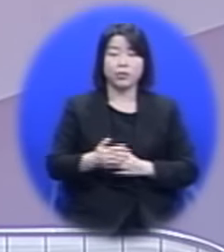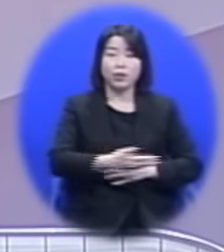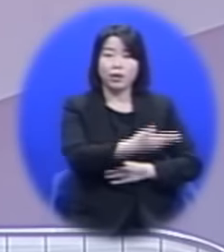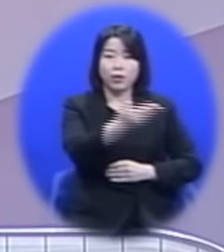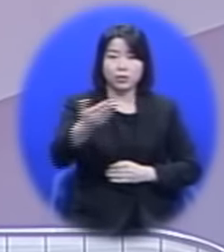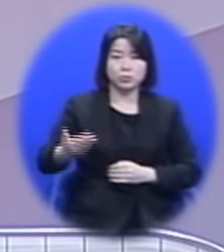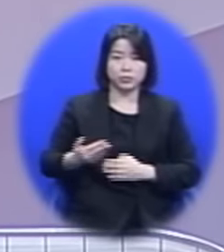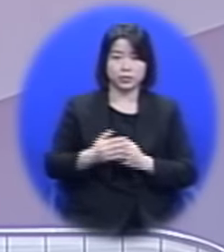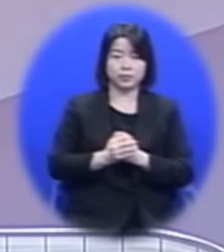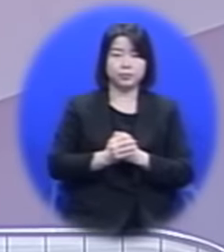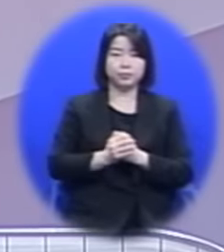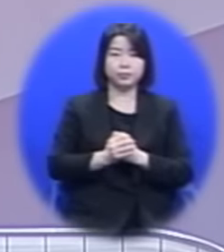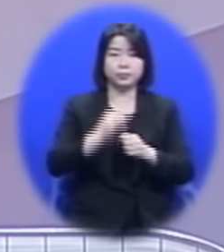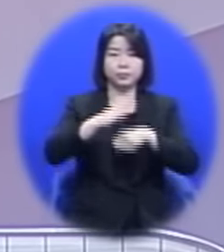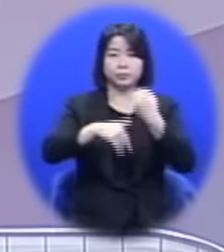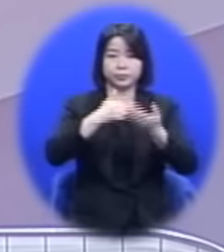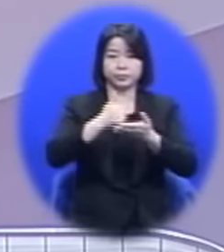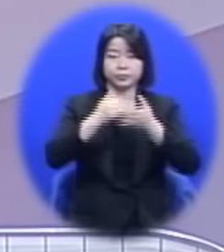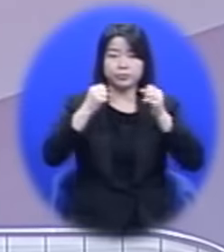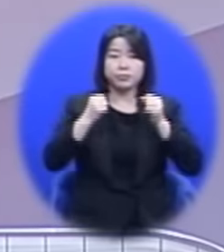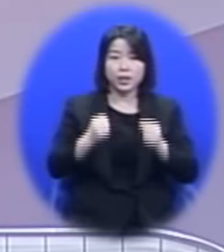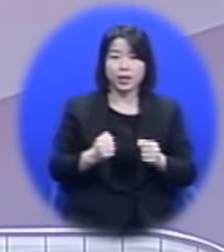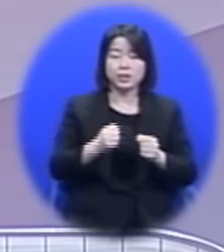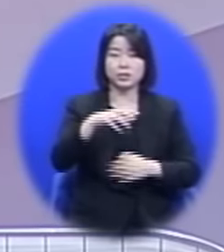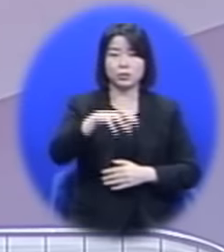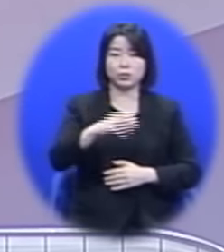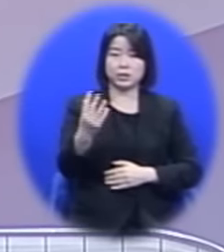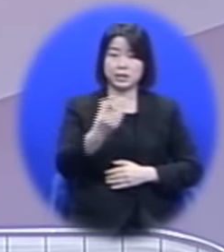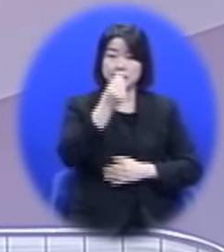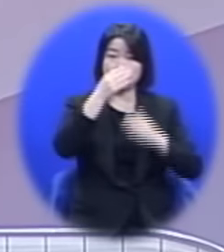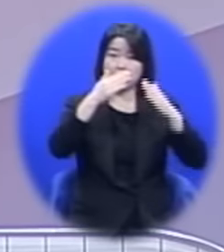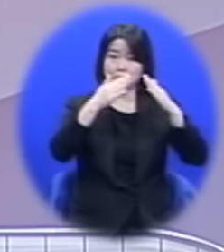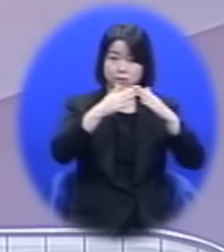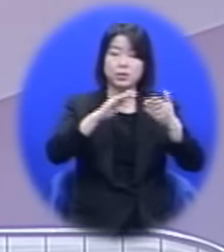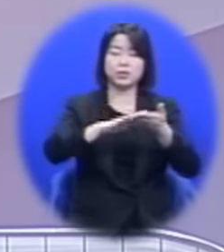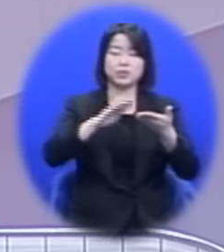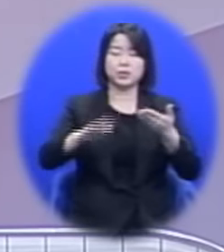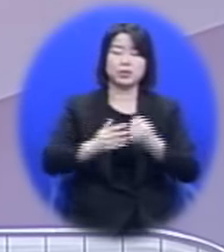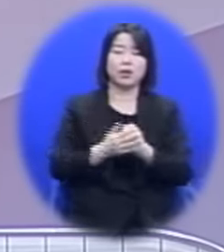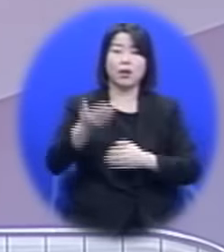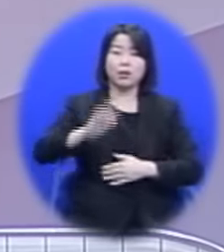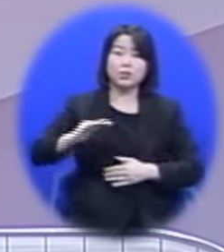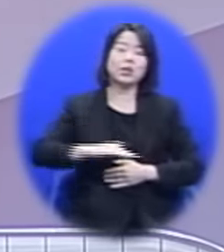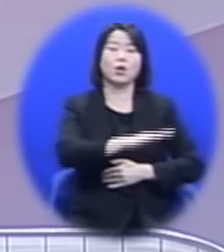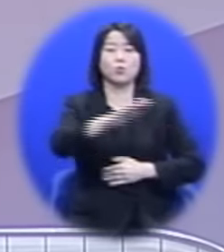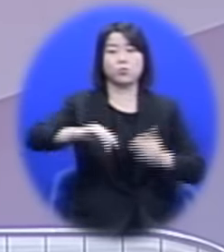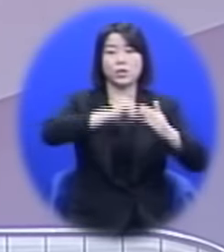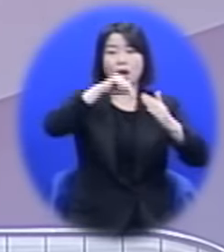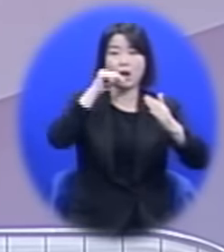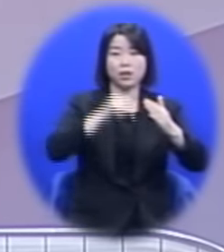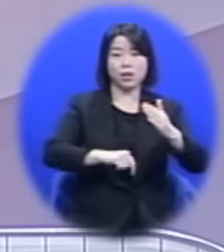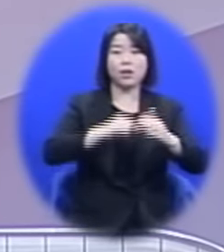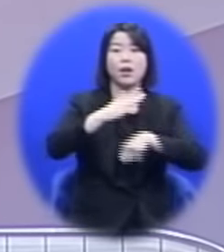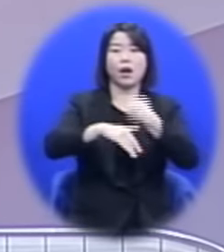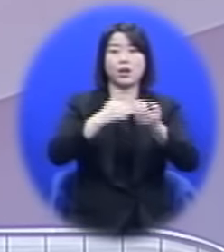여러분, 하나님이 계신 곳이 성전입니다. 근데 우리 안에 하나님이 계세요.